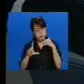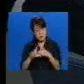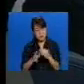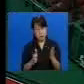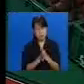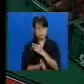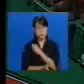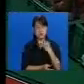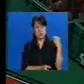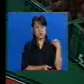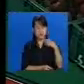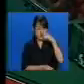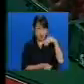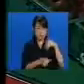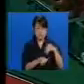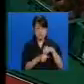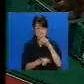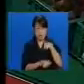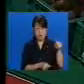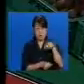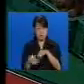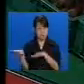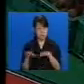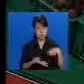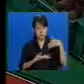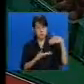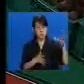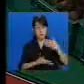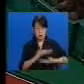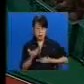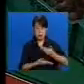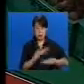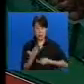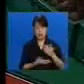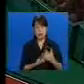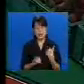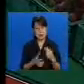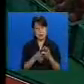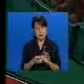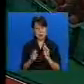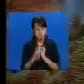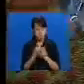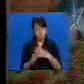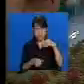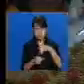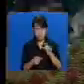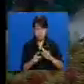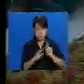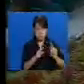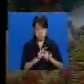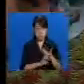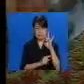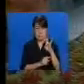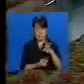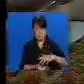กรุงลอนดอนนะครับเตรียมจะมีการจัดงานส่งเสริมการขายผลไม้โดยจะนําในส่วนของผลไม้ตามฤดูกาลของไทย7ชนิดจํ